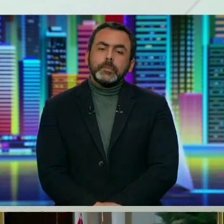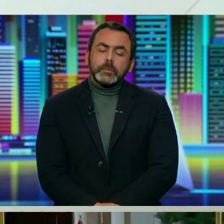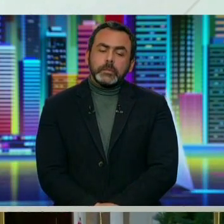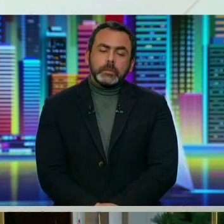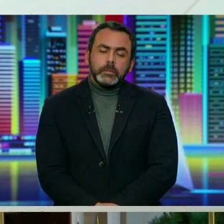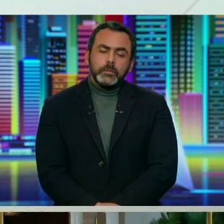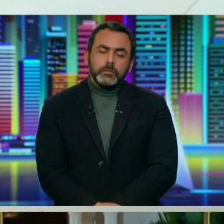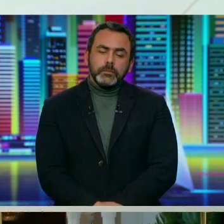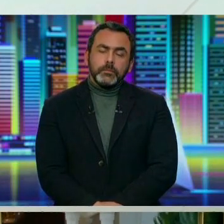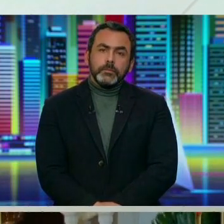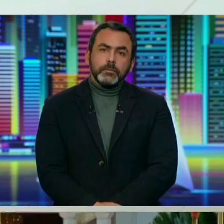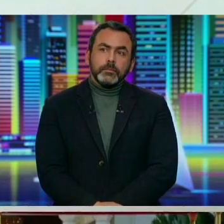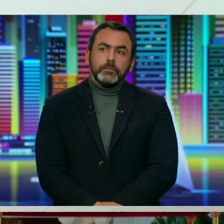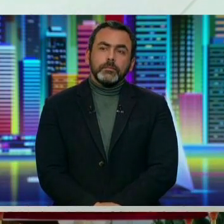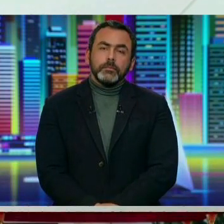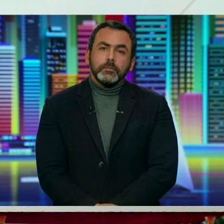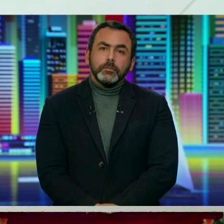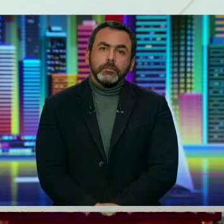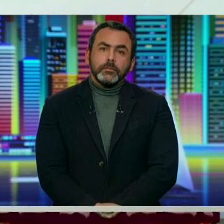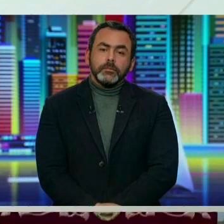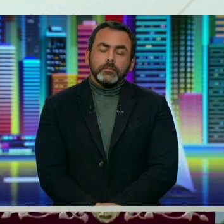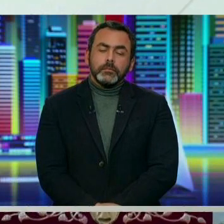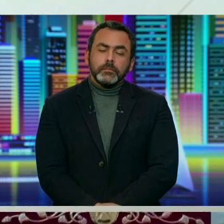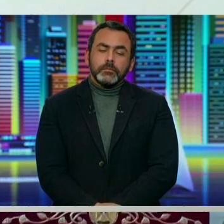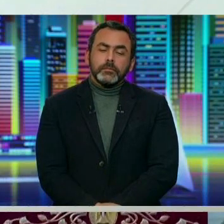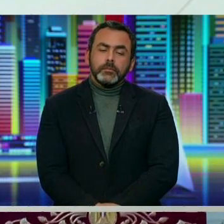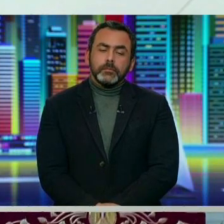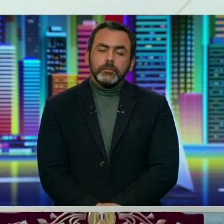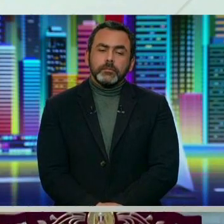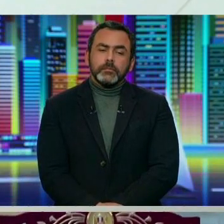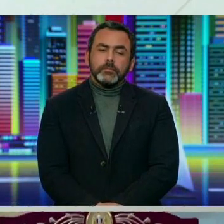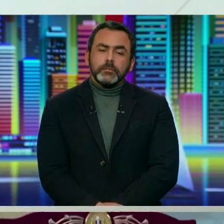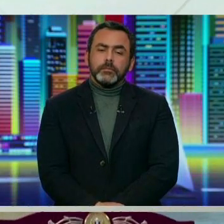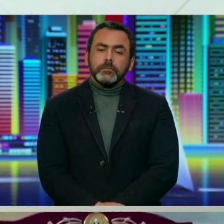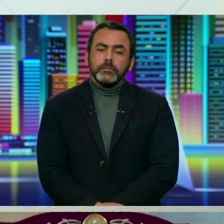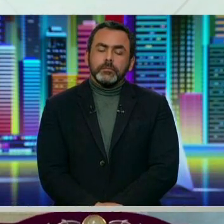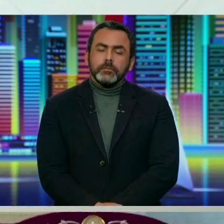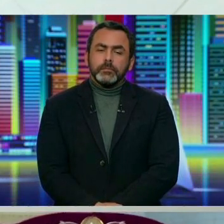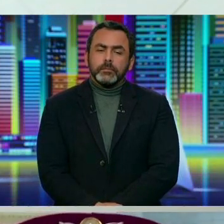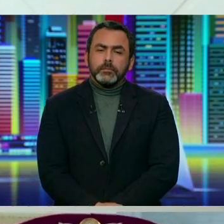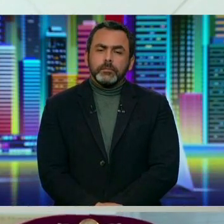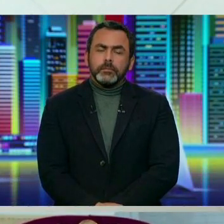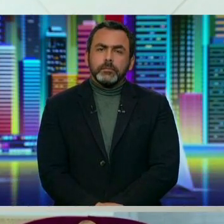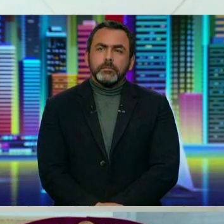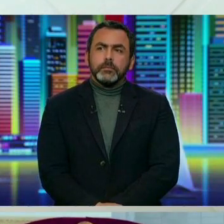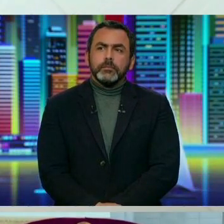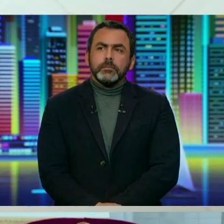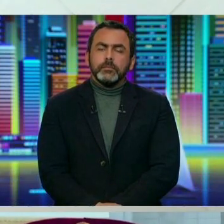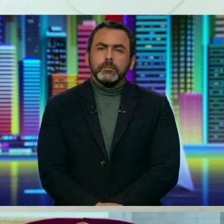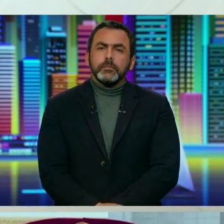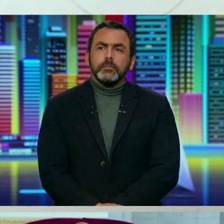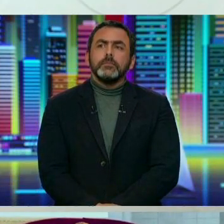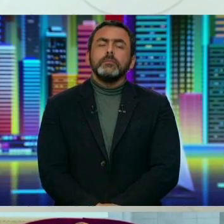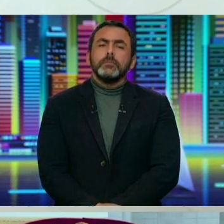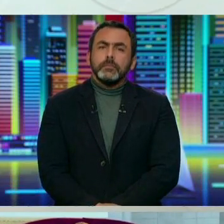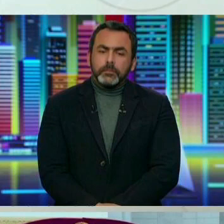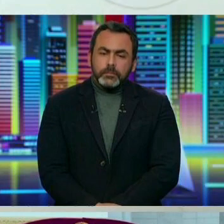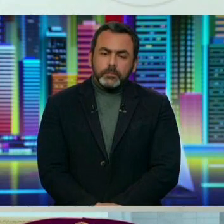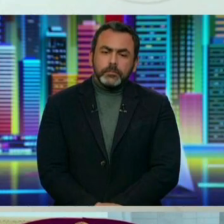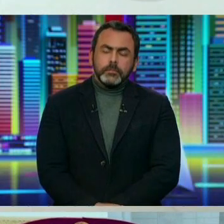تمس امننا الوطني القومي. وبالتالي يعني عندما يردد الرئيس تردد القياده